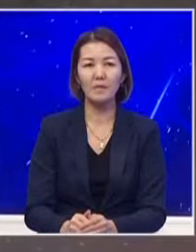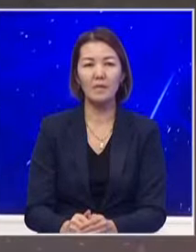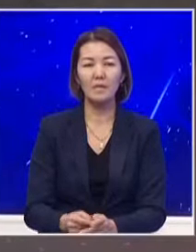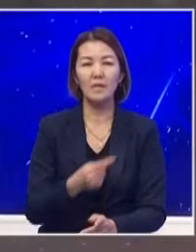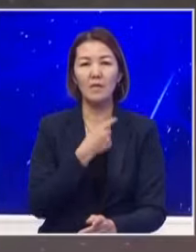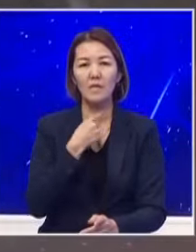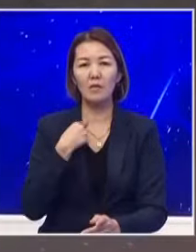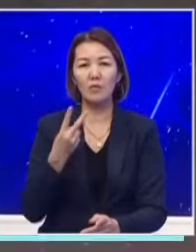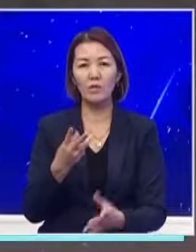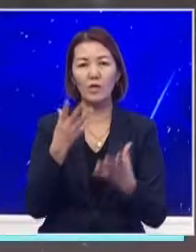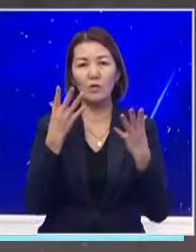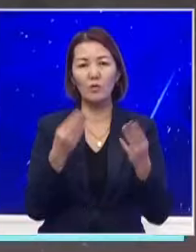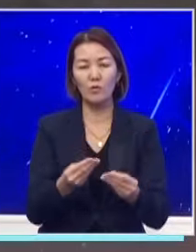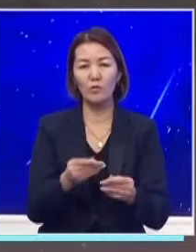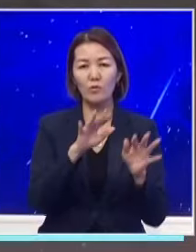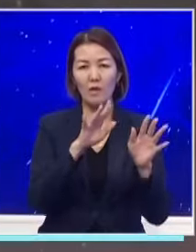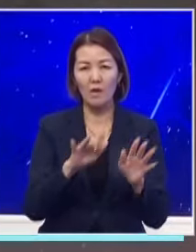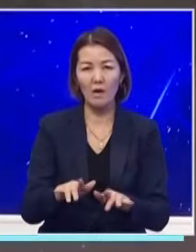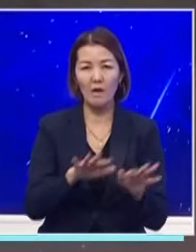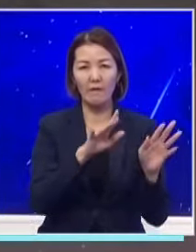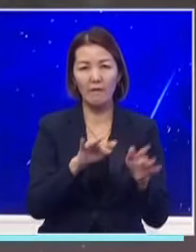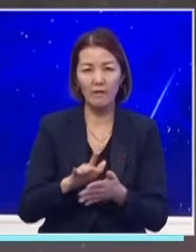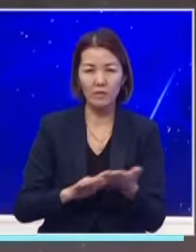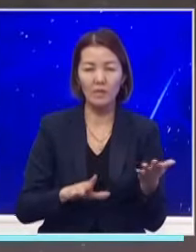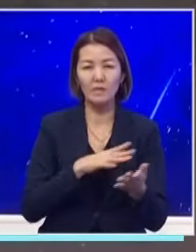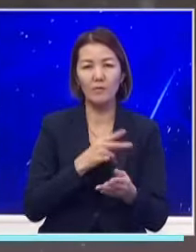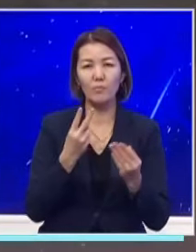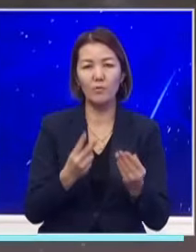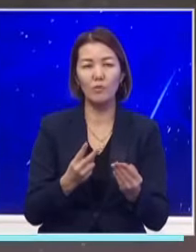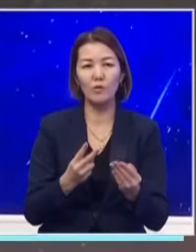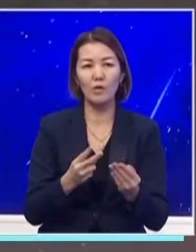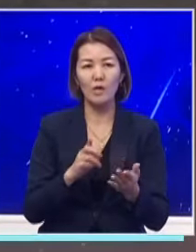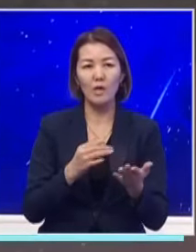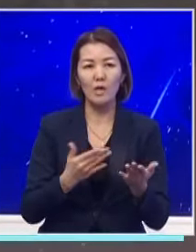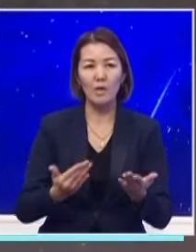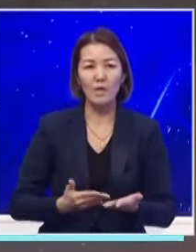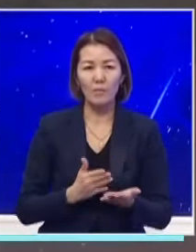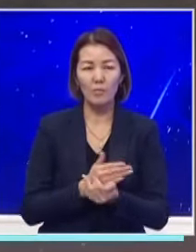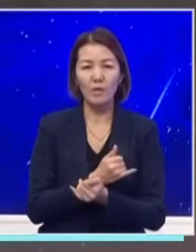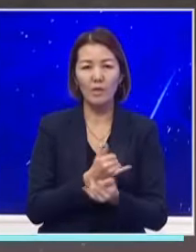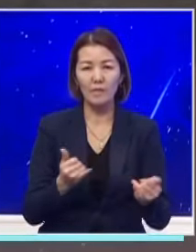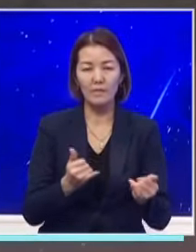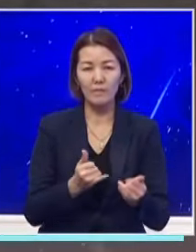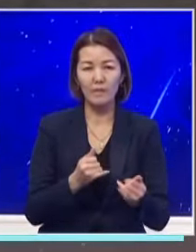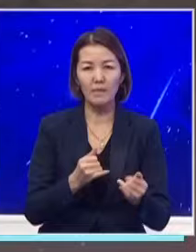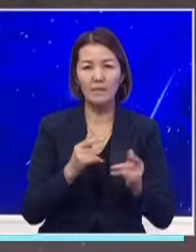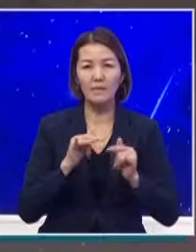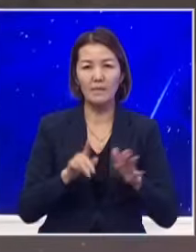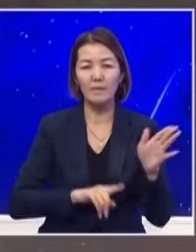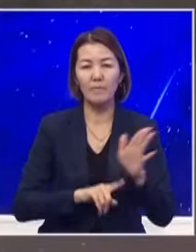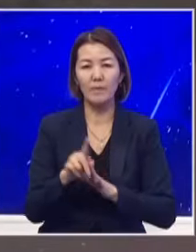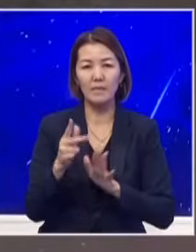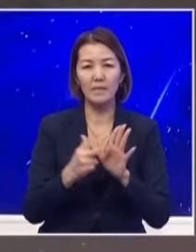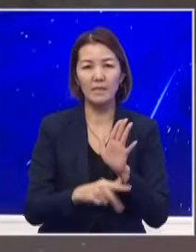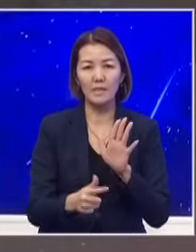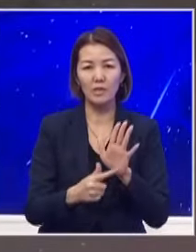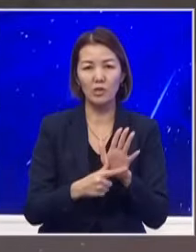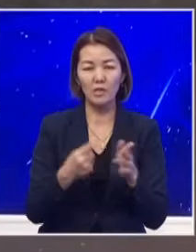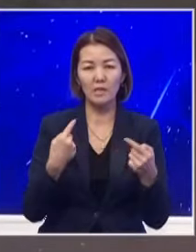Талдықорғанда екі күннен бері тоқтаусыз қар жауып тұр. Бүгінде коммуналдық қызметтер іске кірісті. Ол үшін арнайы 87 техника